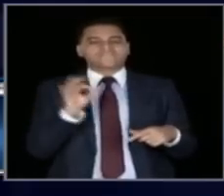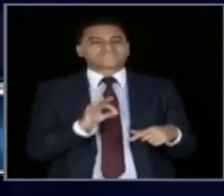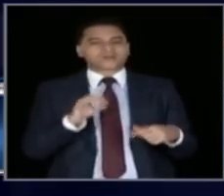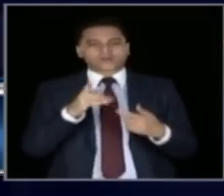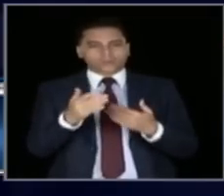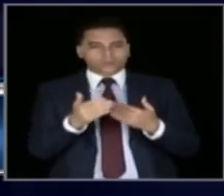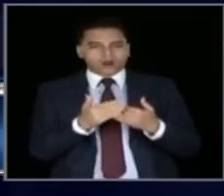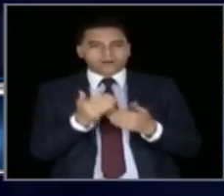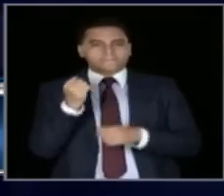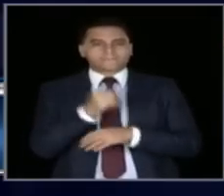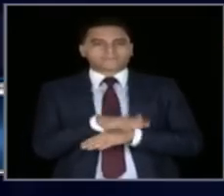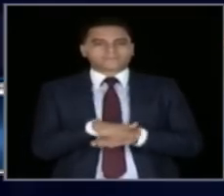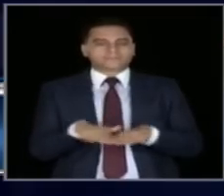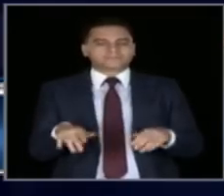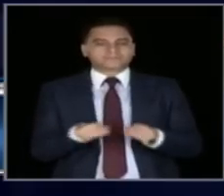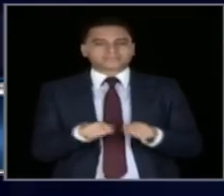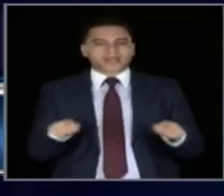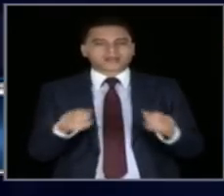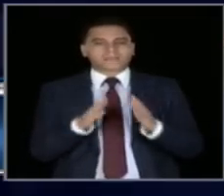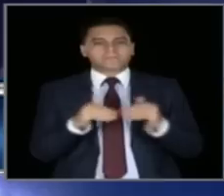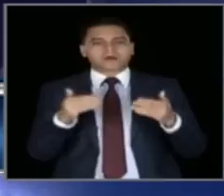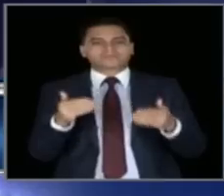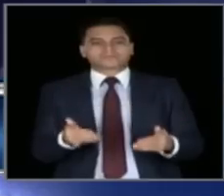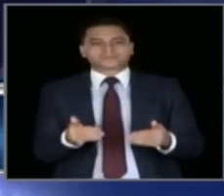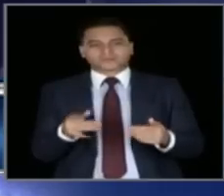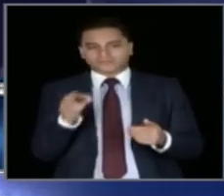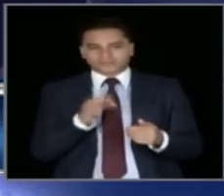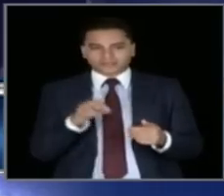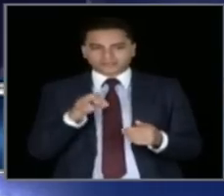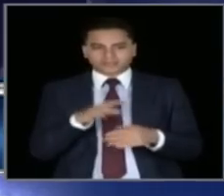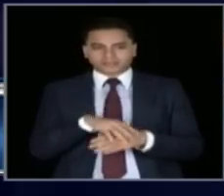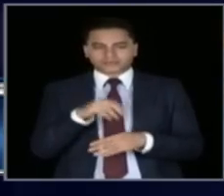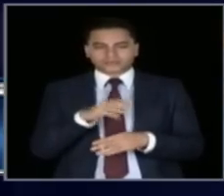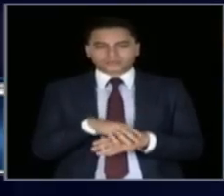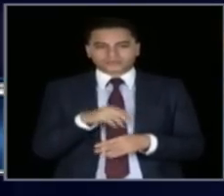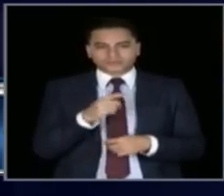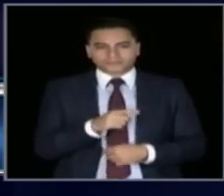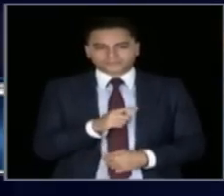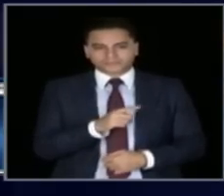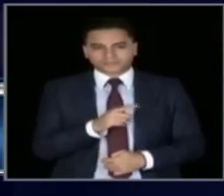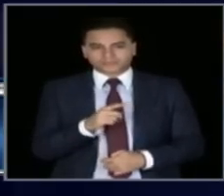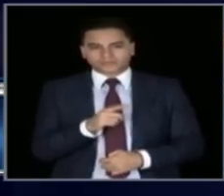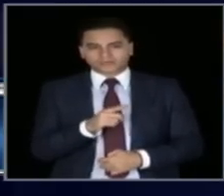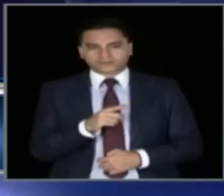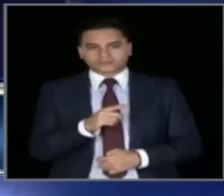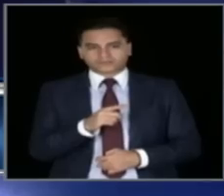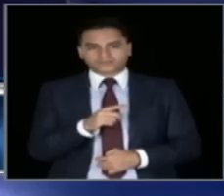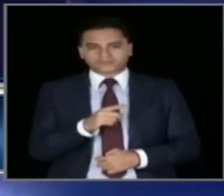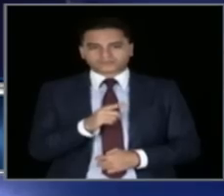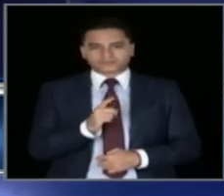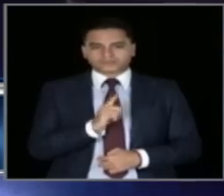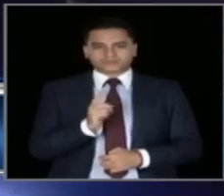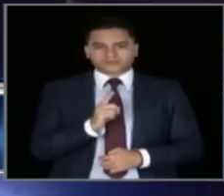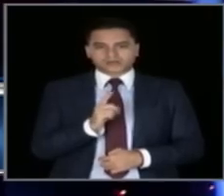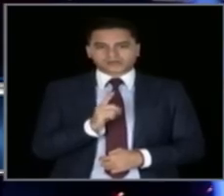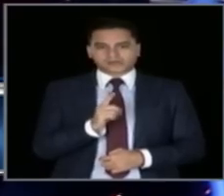قريبة من مساحة مصر. الشيماء، سويد. المساحة دي مش في السويد أكيد.